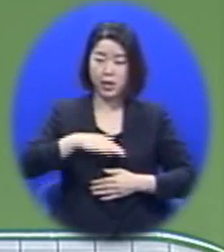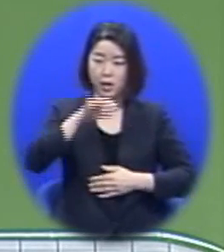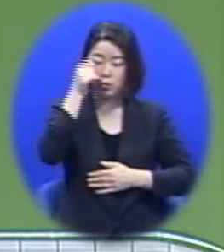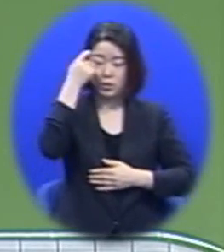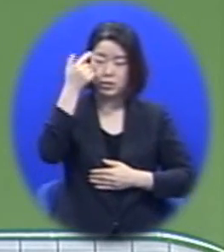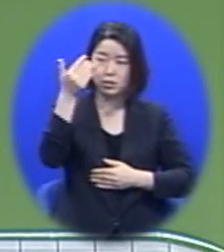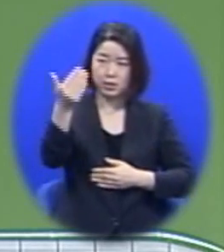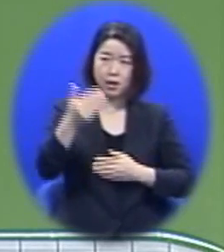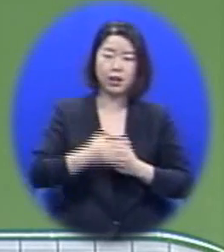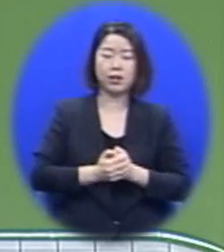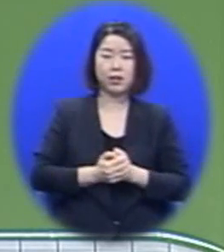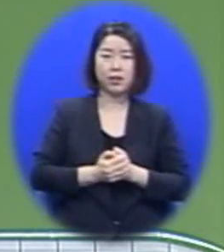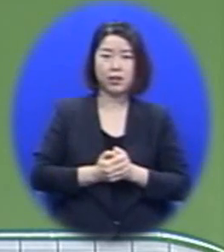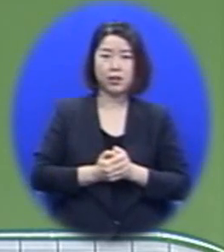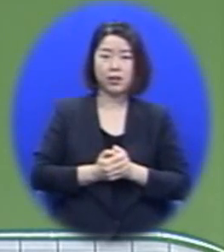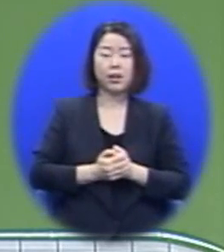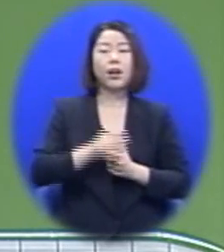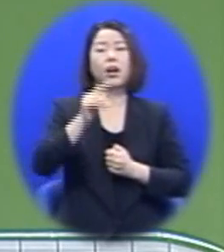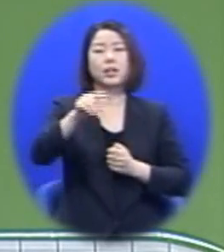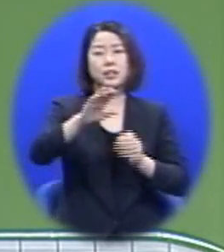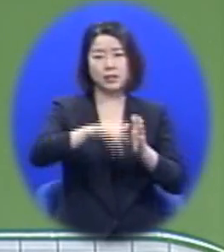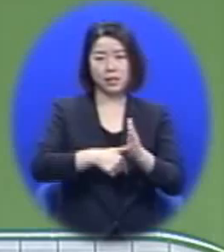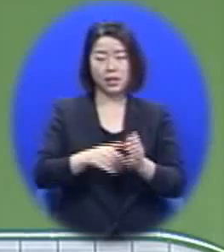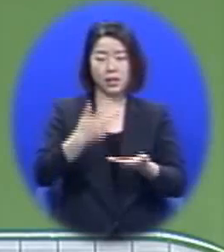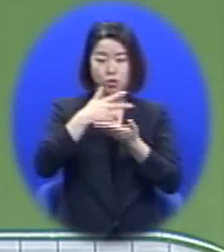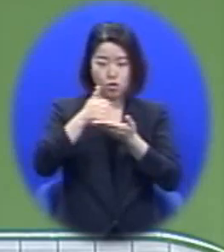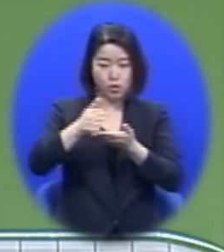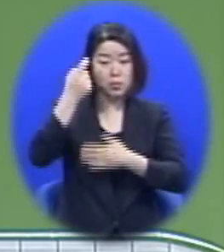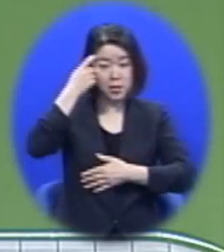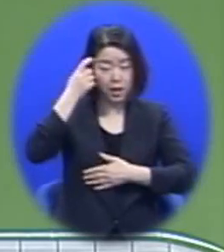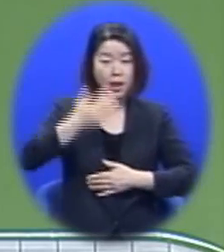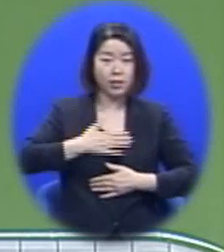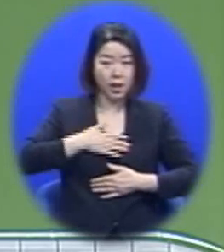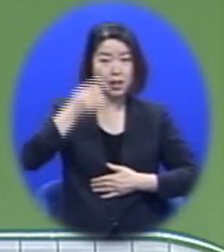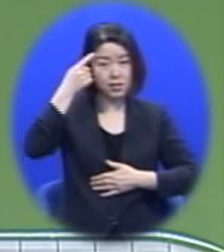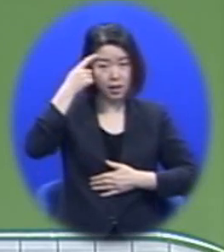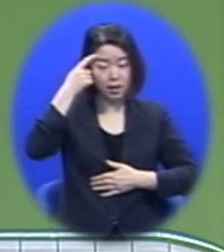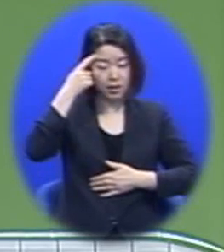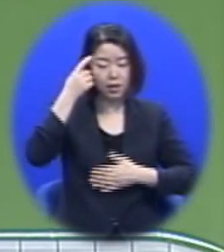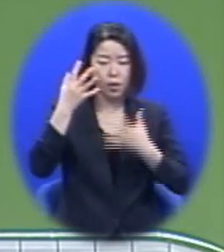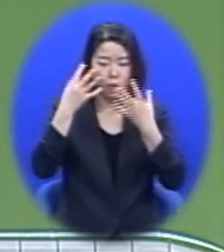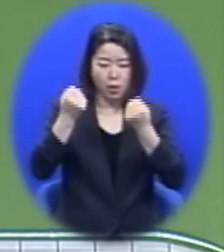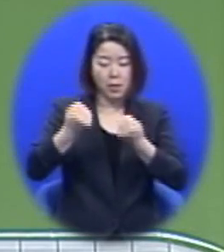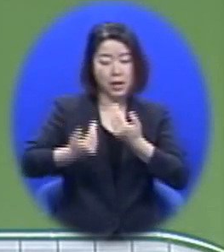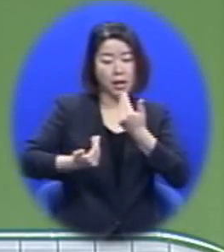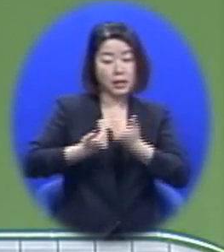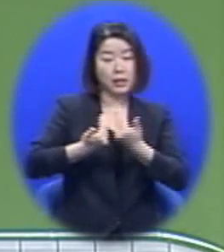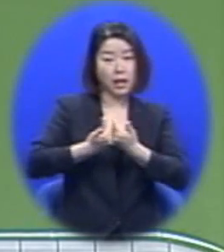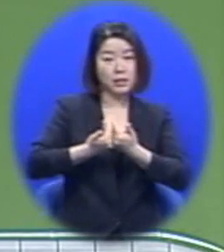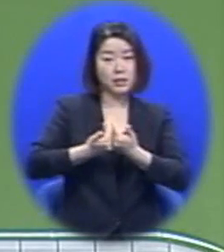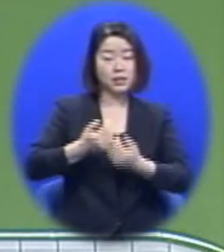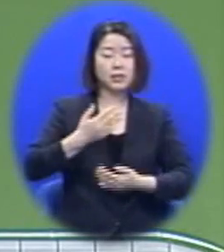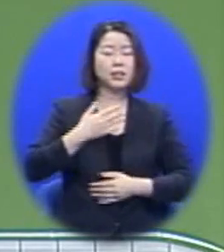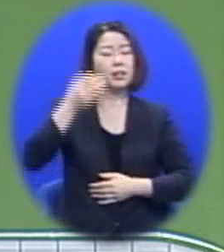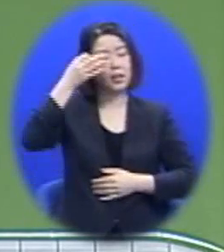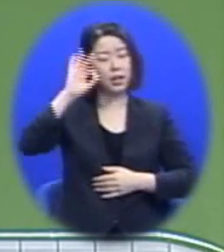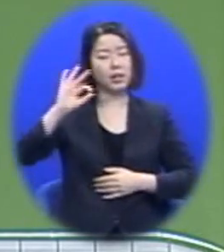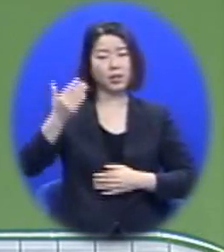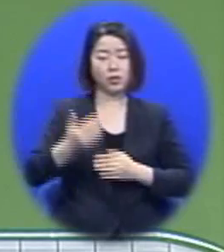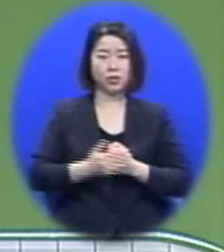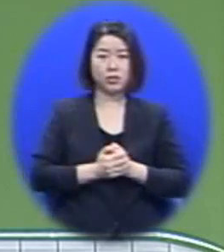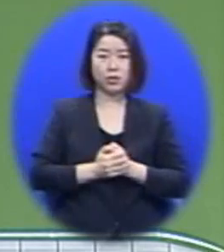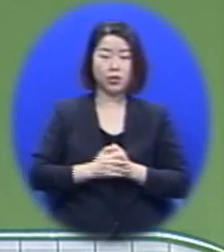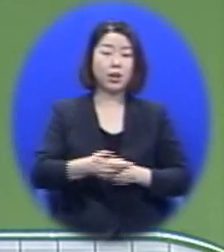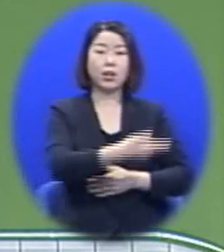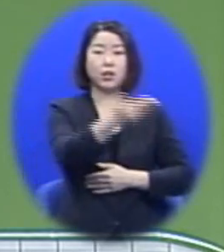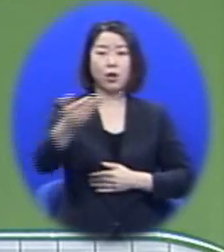그제서야 주님의 생각과 내 생각이 얼마나 다를 수 있는가 하는 것을 깨달았습니다. 여러분은